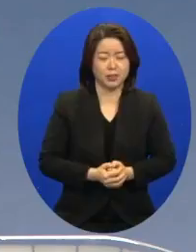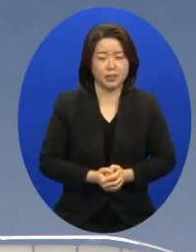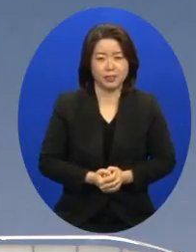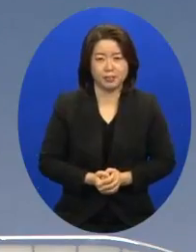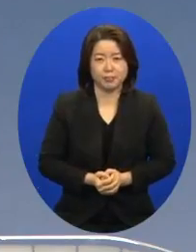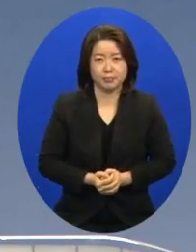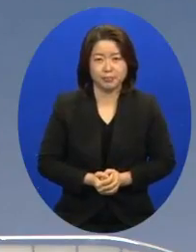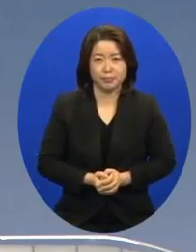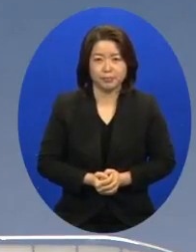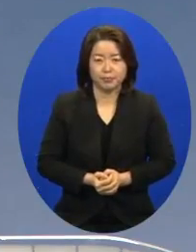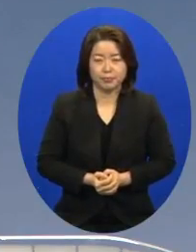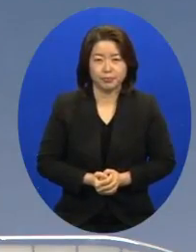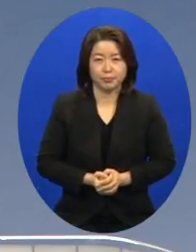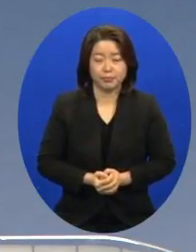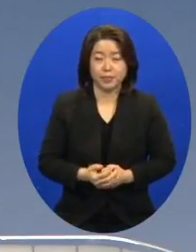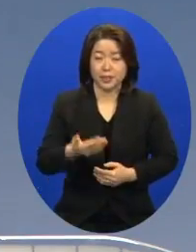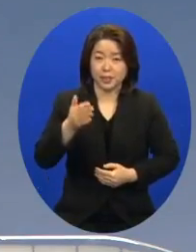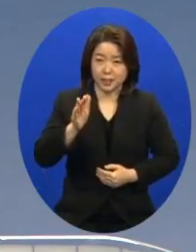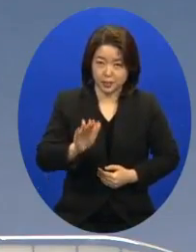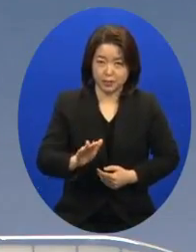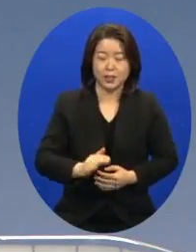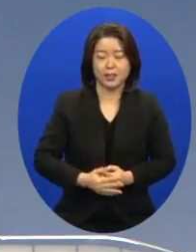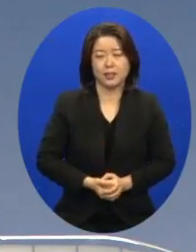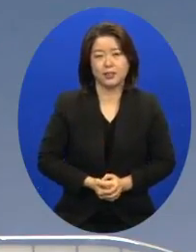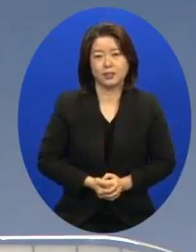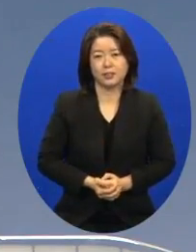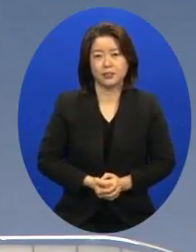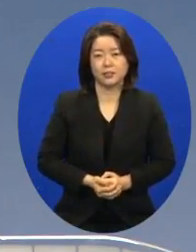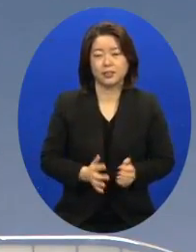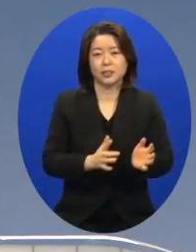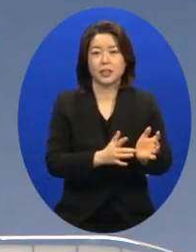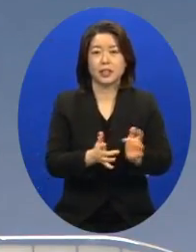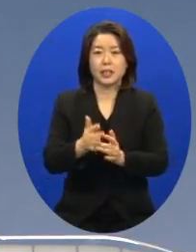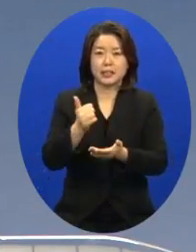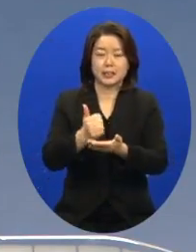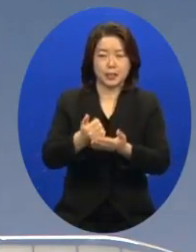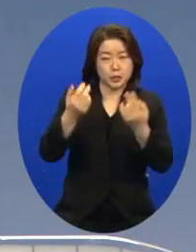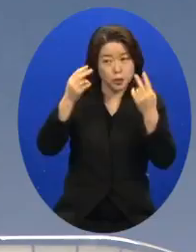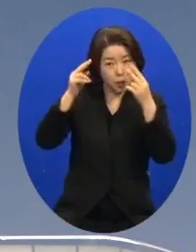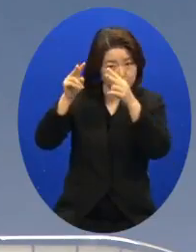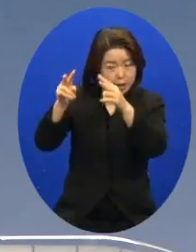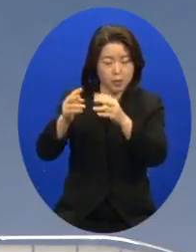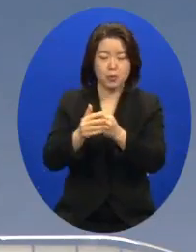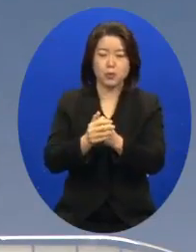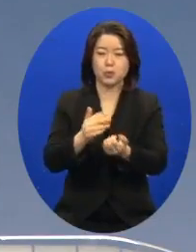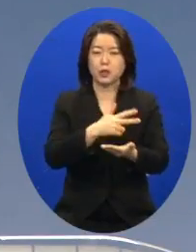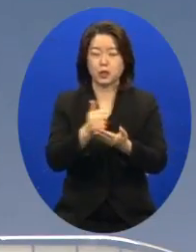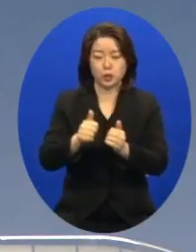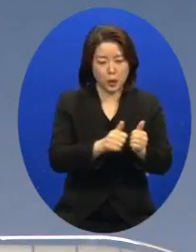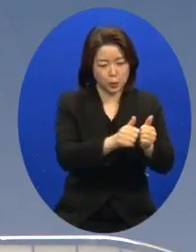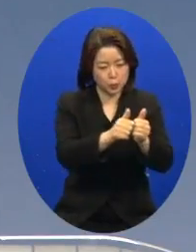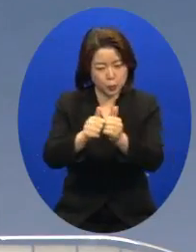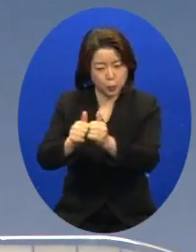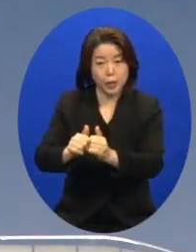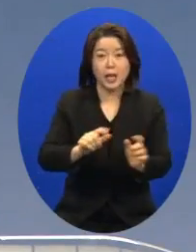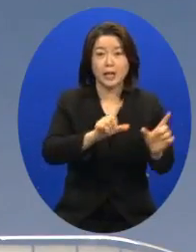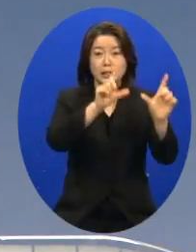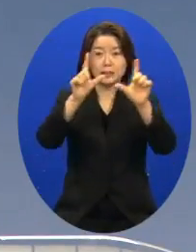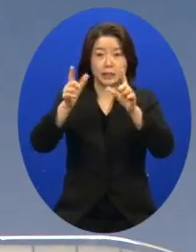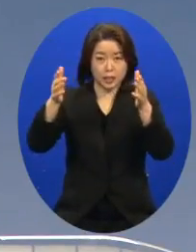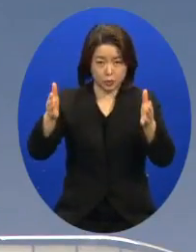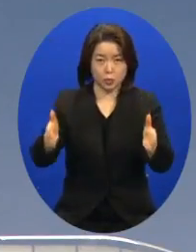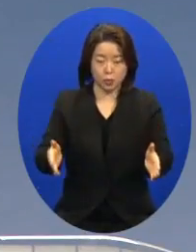있습니다 그런데 예수님을 바라보게 되고 주님과 동행하는 삶을 살면서